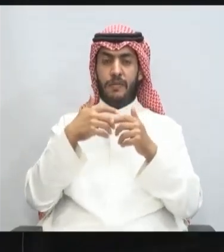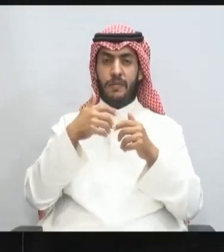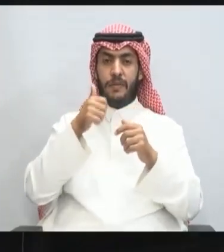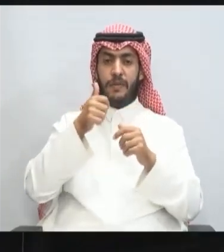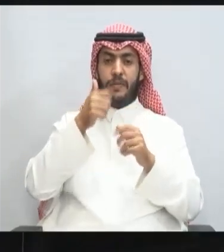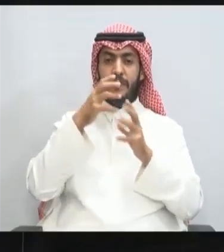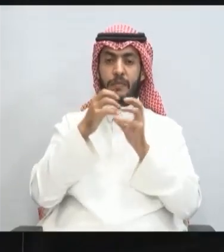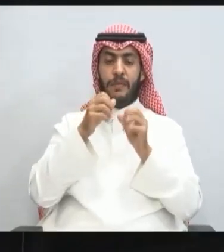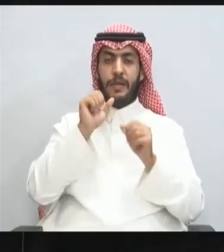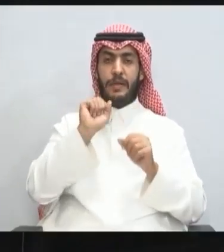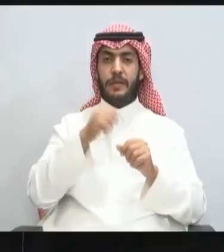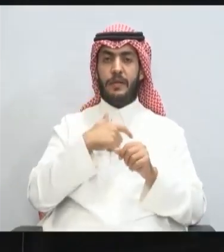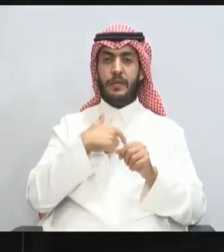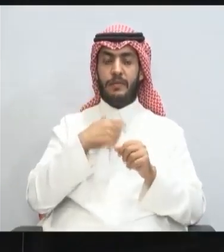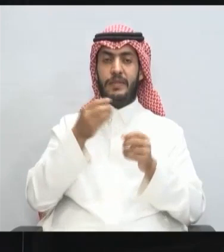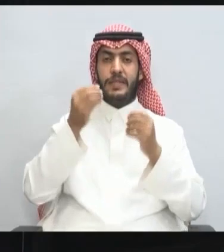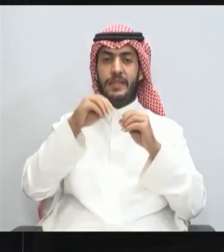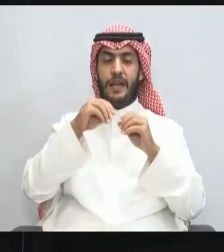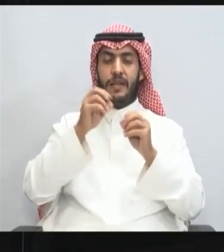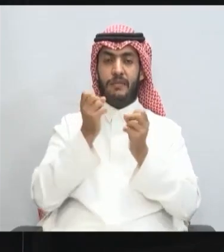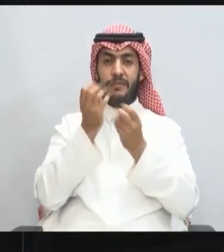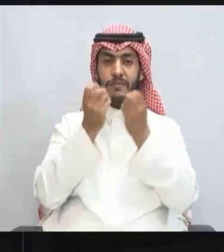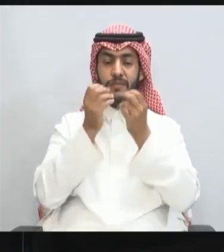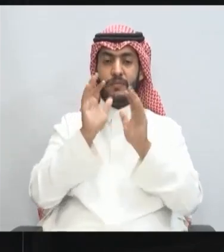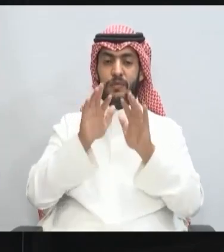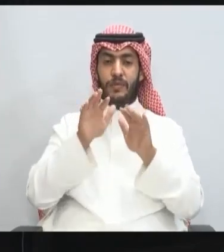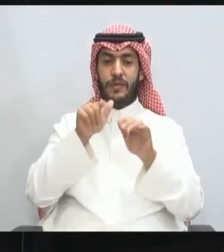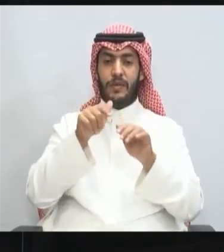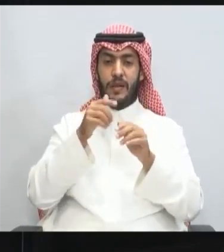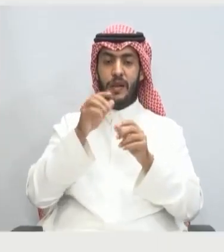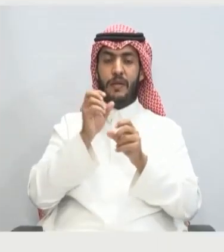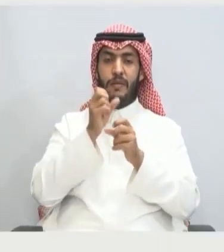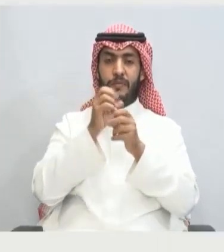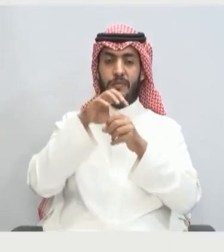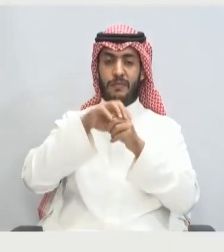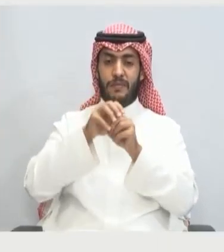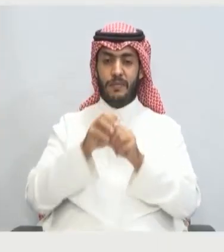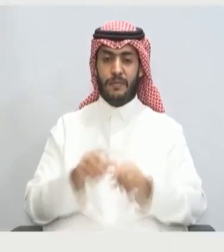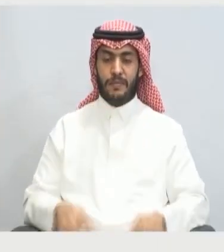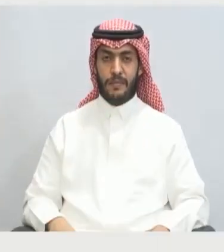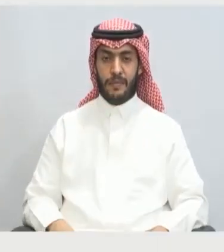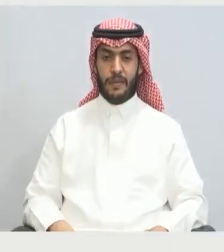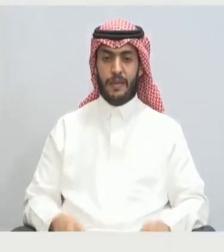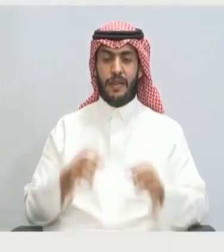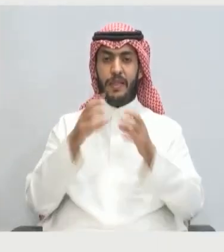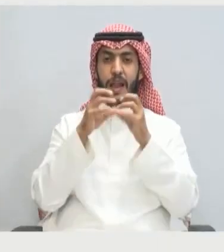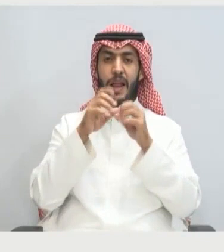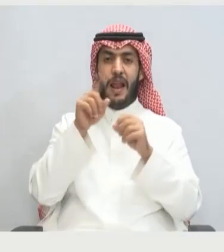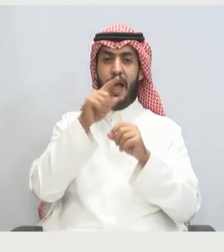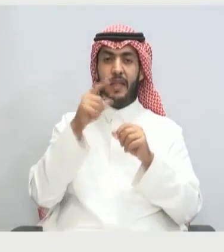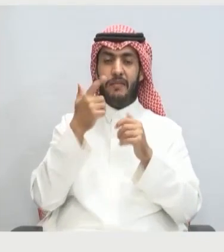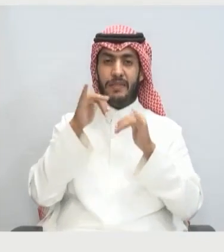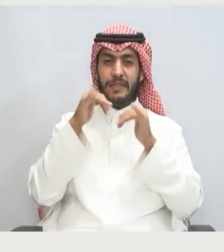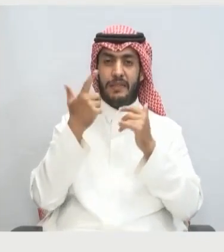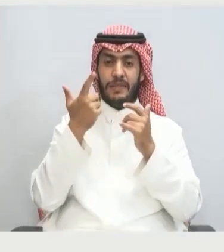يستدل عليه من خلال زياده الفقاعات المتواجده في الانبوب ما هي تحليل